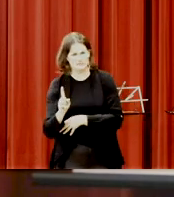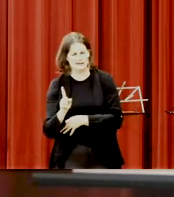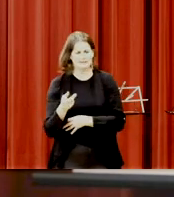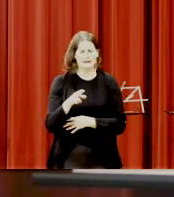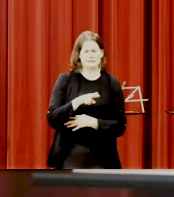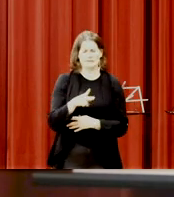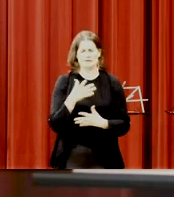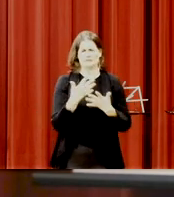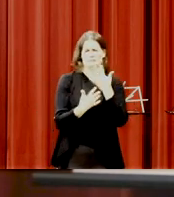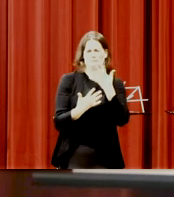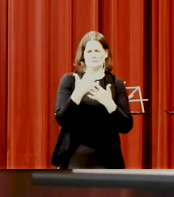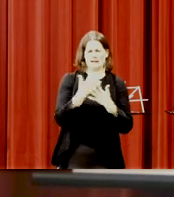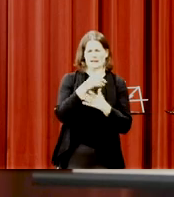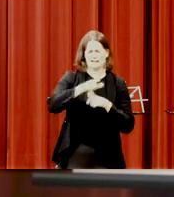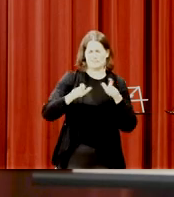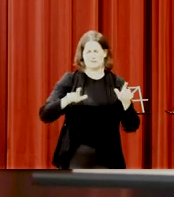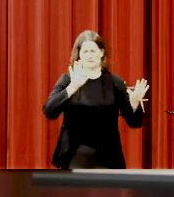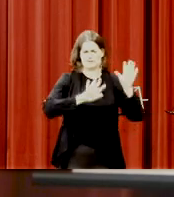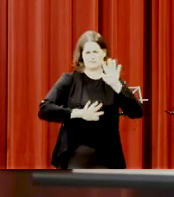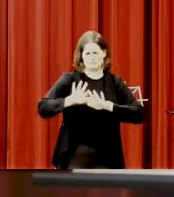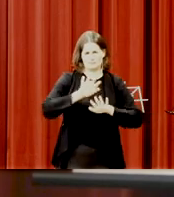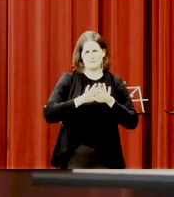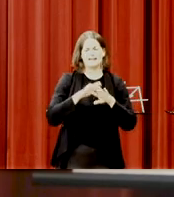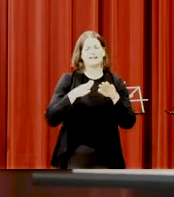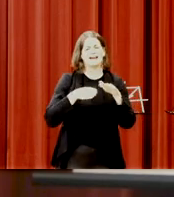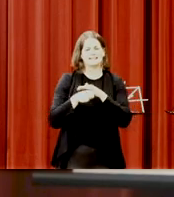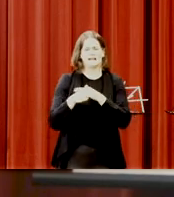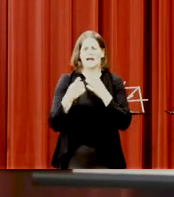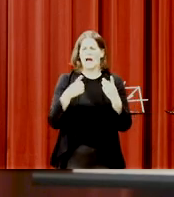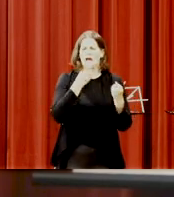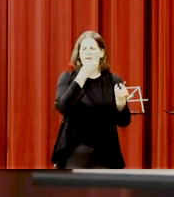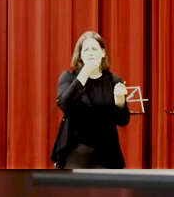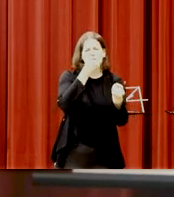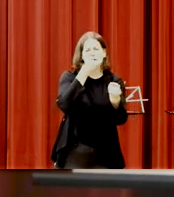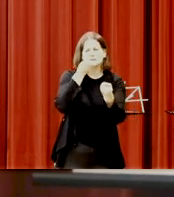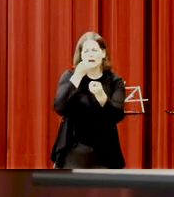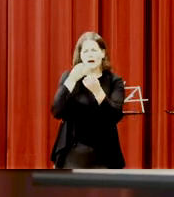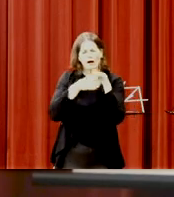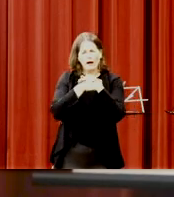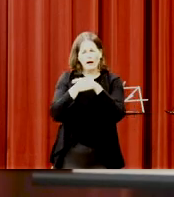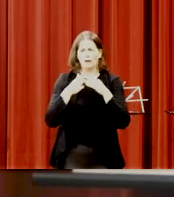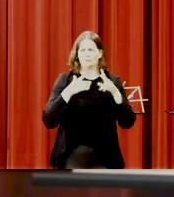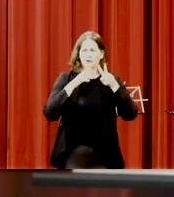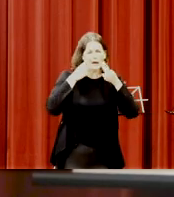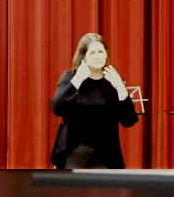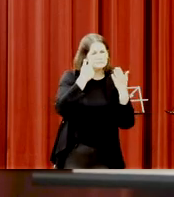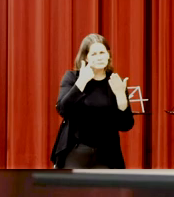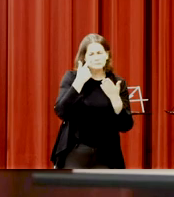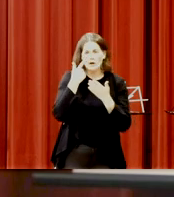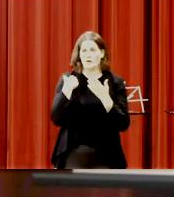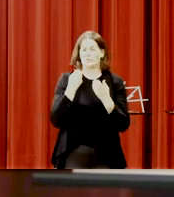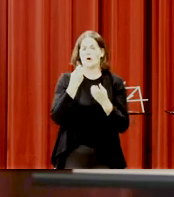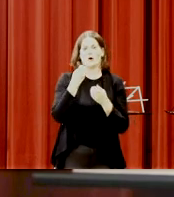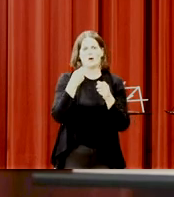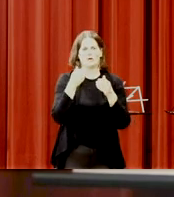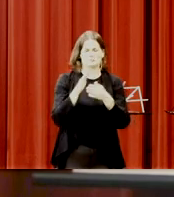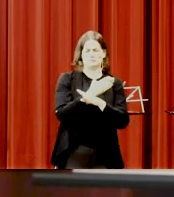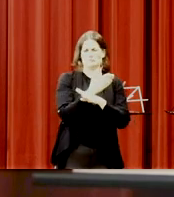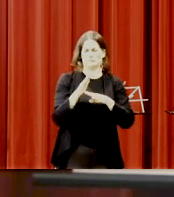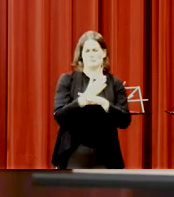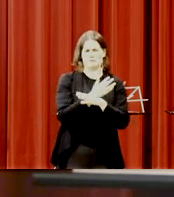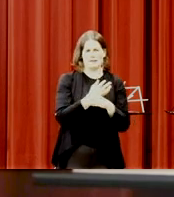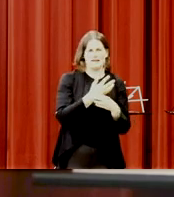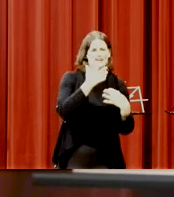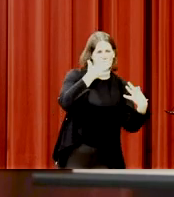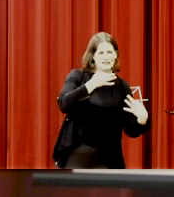hi ha manera moltes vegades de discernir quina d'aquesta informació és verídica i quina no ho és. Per tant, formar a lliurepensadors i